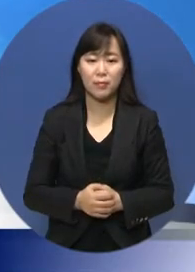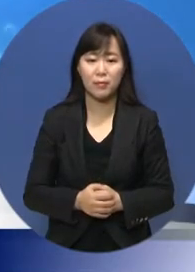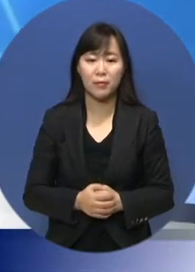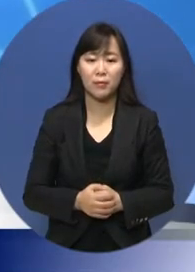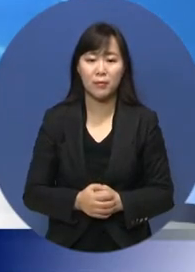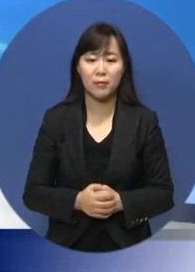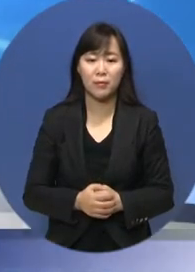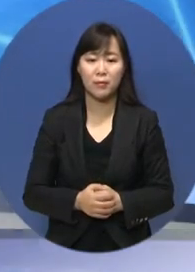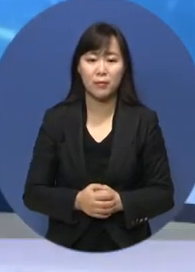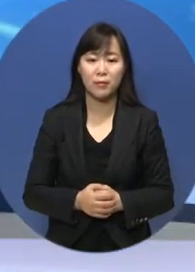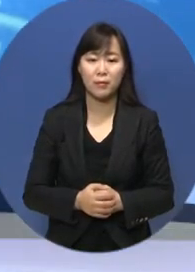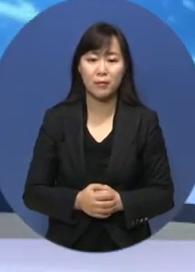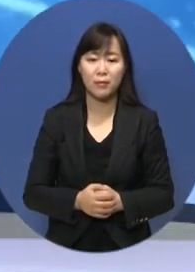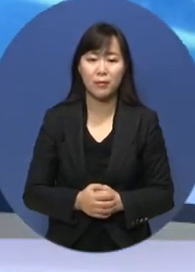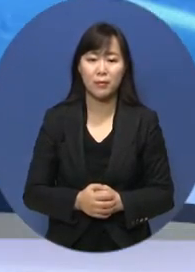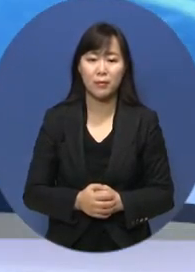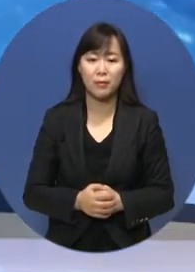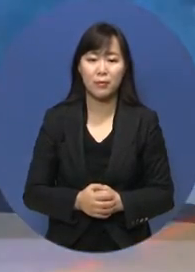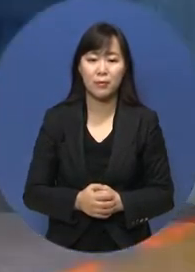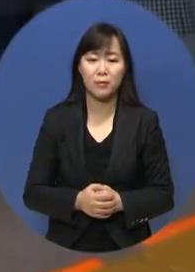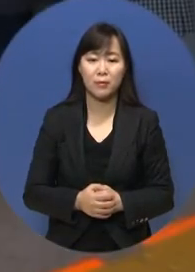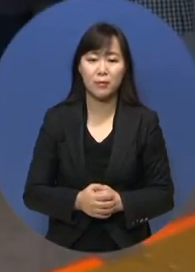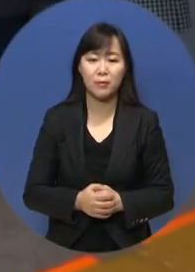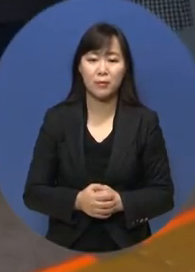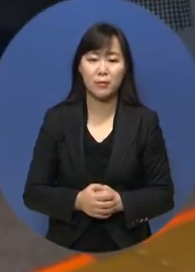서정용 기자가 보도합니다.